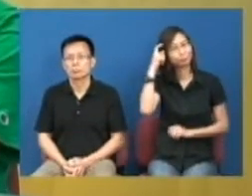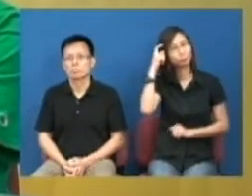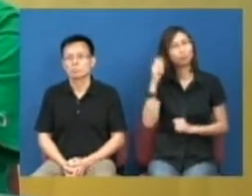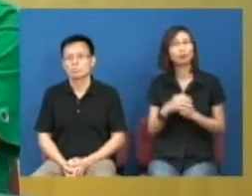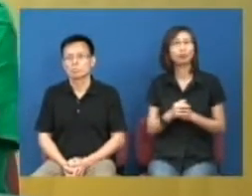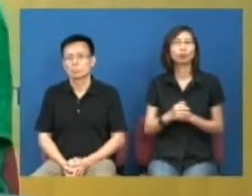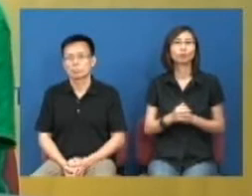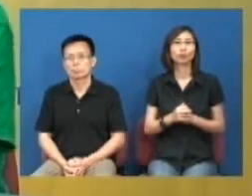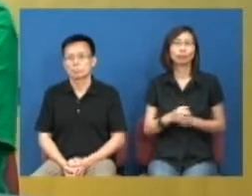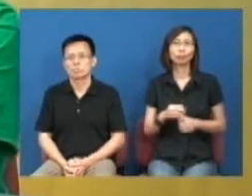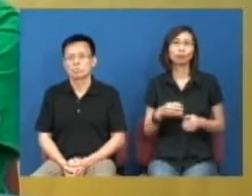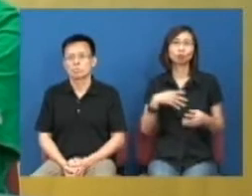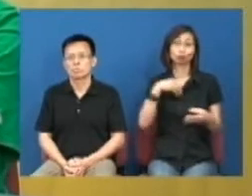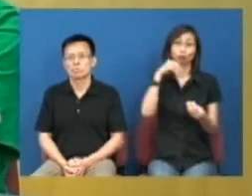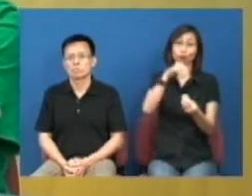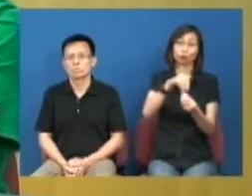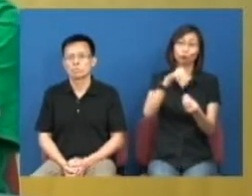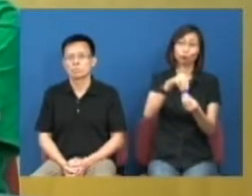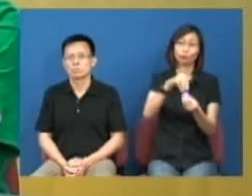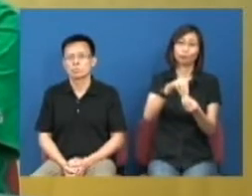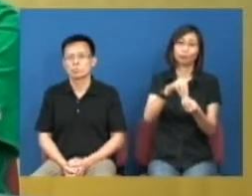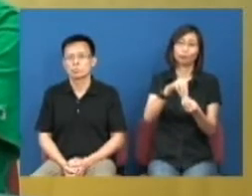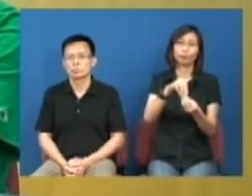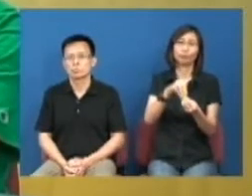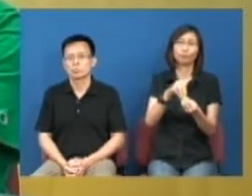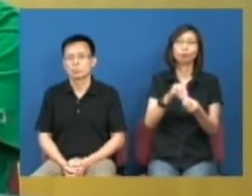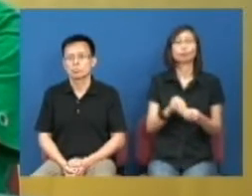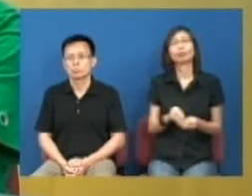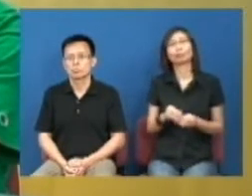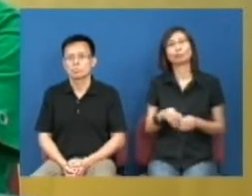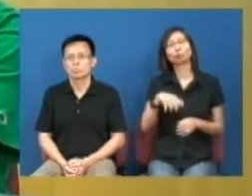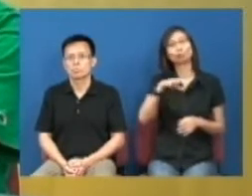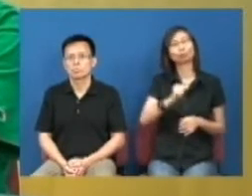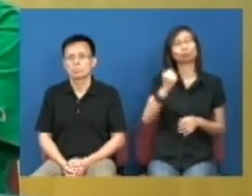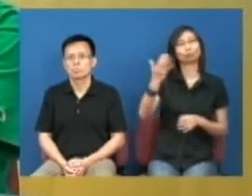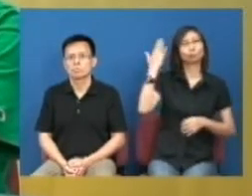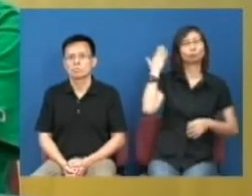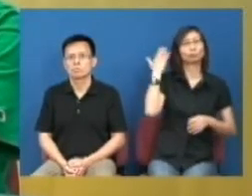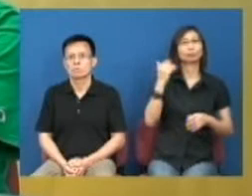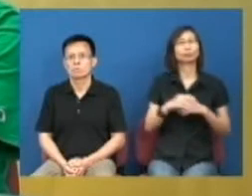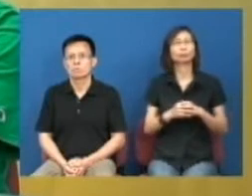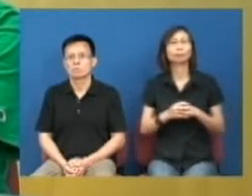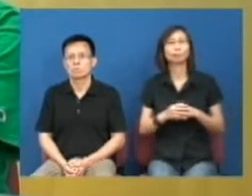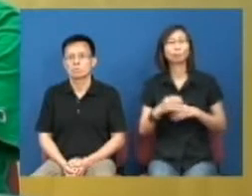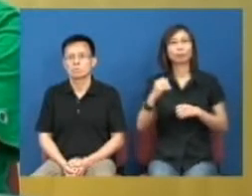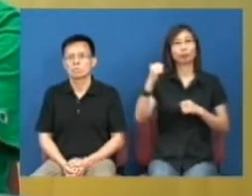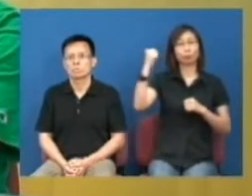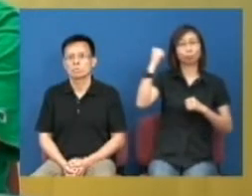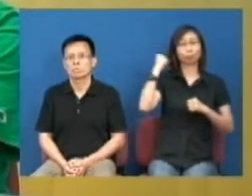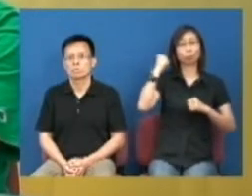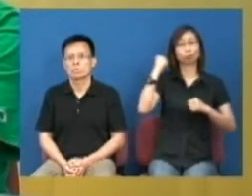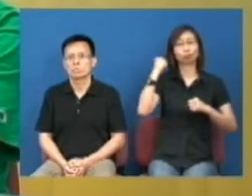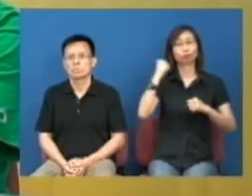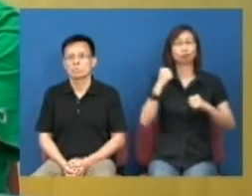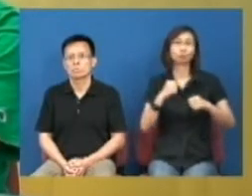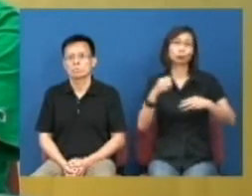一個同情分俾佢，就話起碼佢唔會用武昌起義100周年啦，起碼即係基本上你會見到，如果你話係親